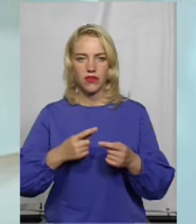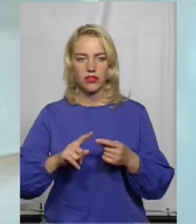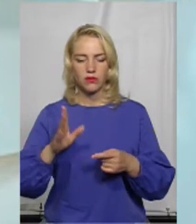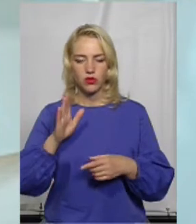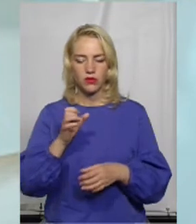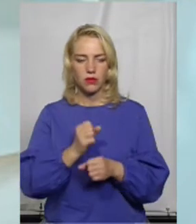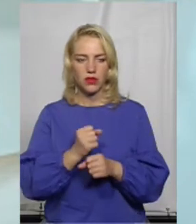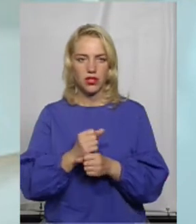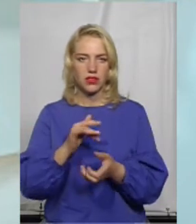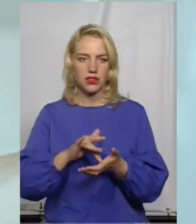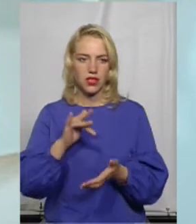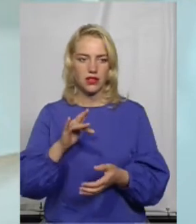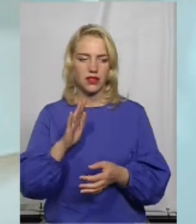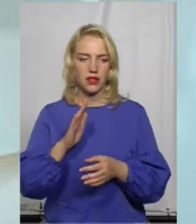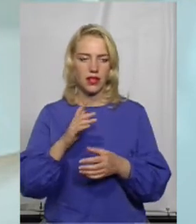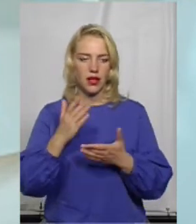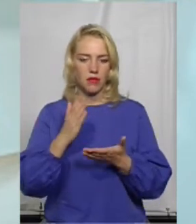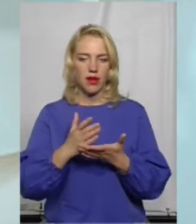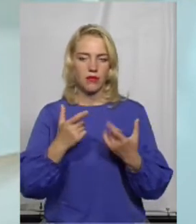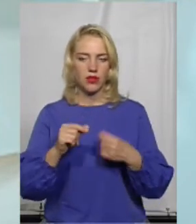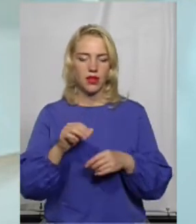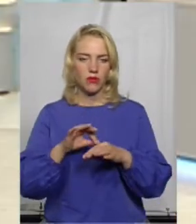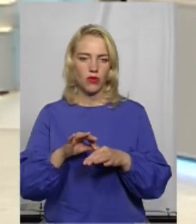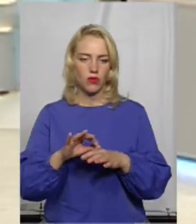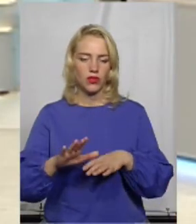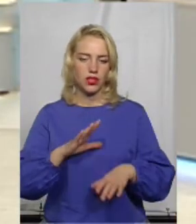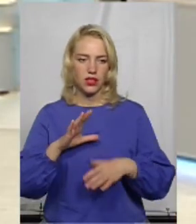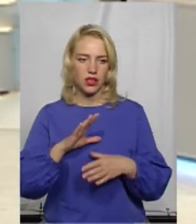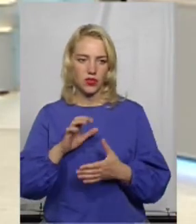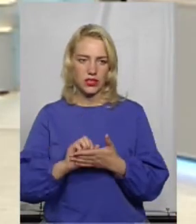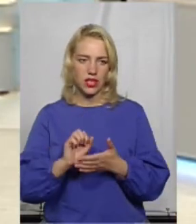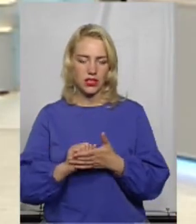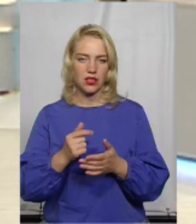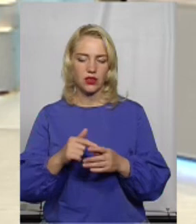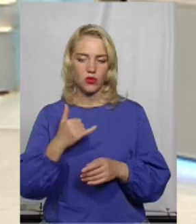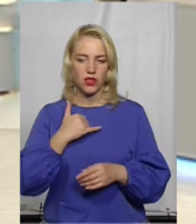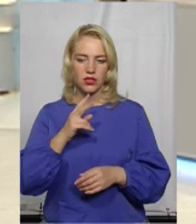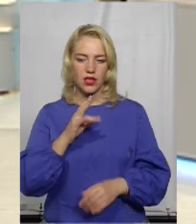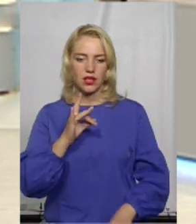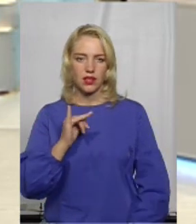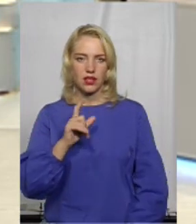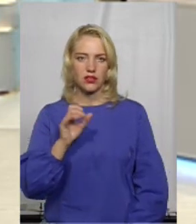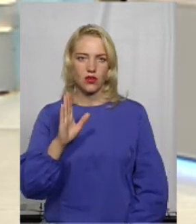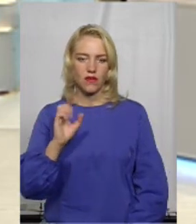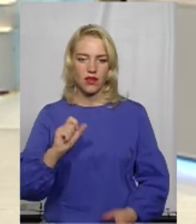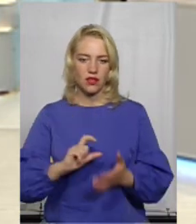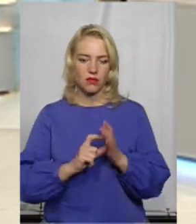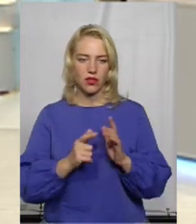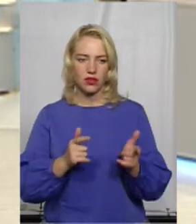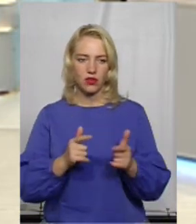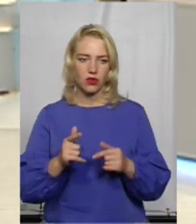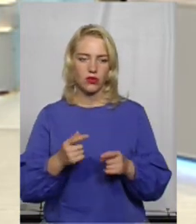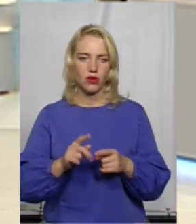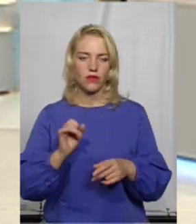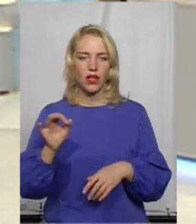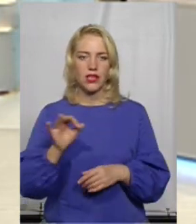запрацює центр. Ми вже маємо де проводити і тренінгові заняття, і в нас вже кризова кімната готова, і безпосередньо санвузол,